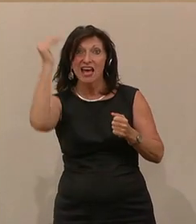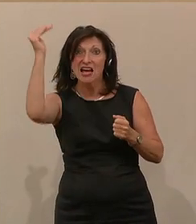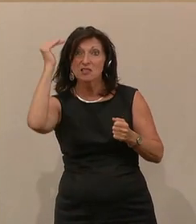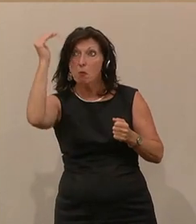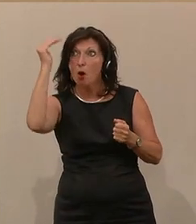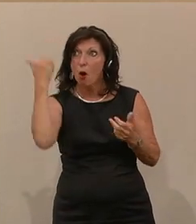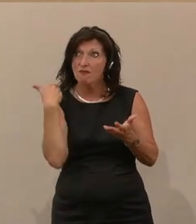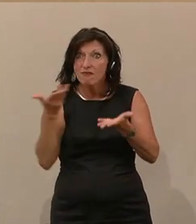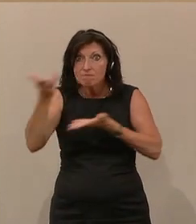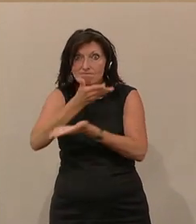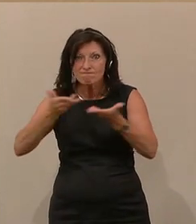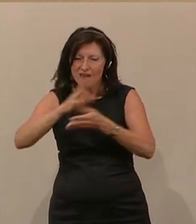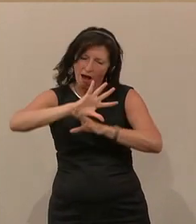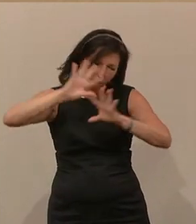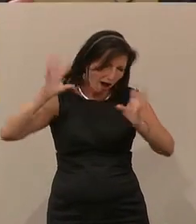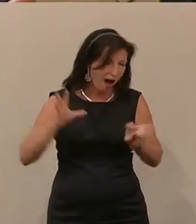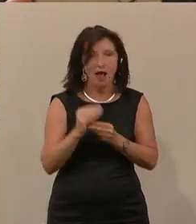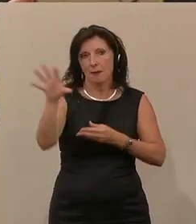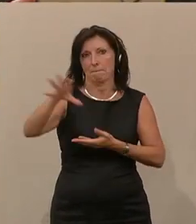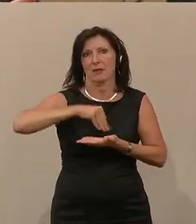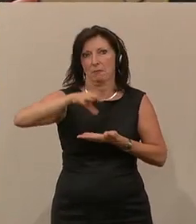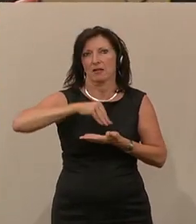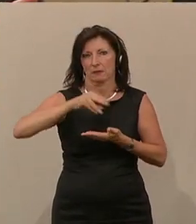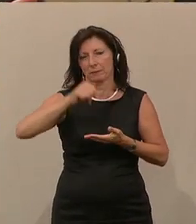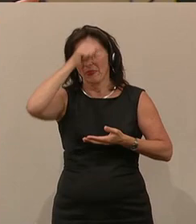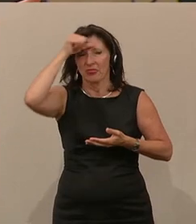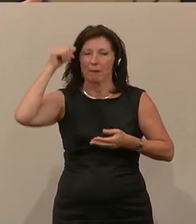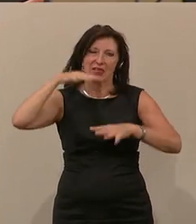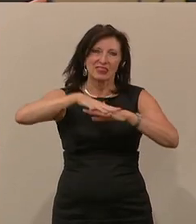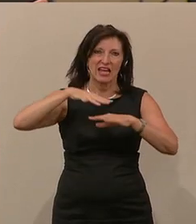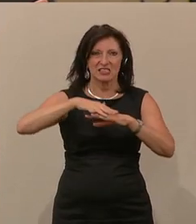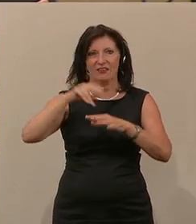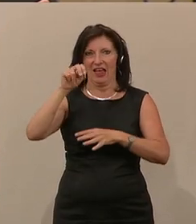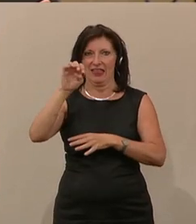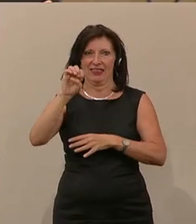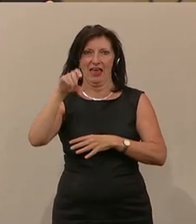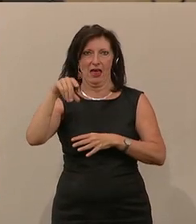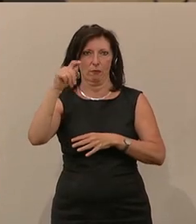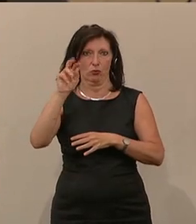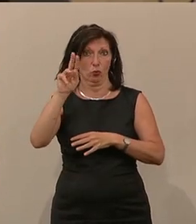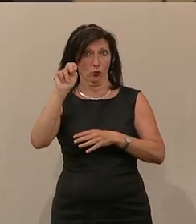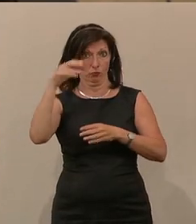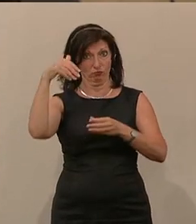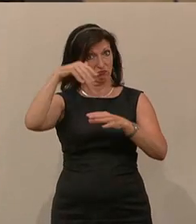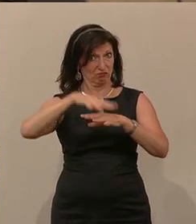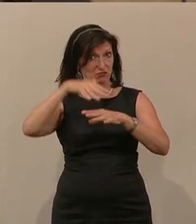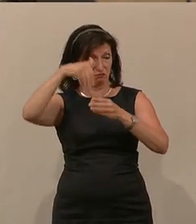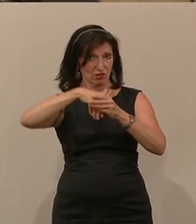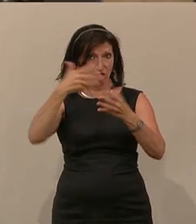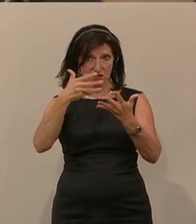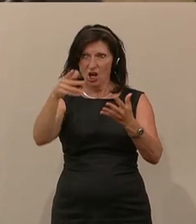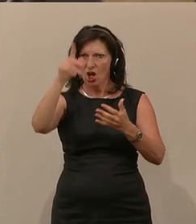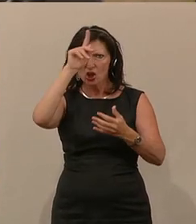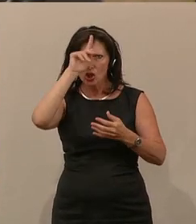gespeichert war wurde mitgenommen das so genannte netzwerk neptun dieses netzwerk enthält unter anderem daten des